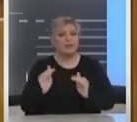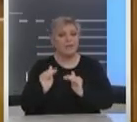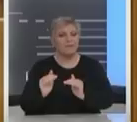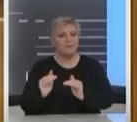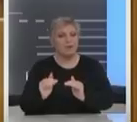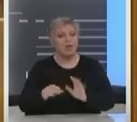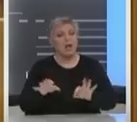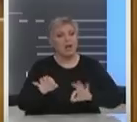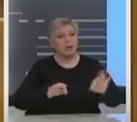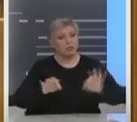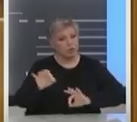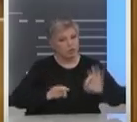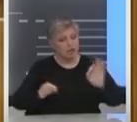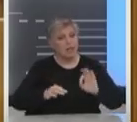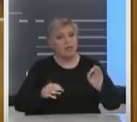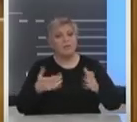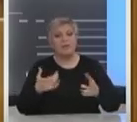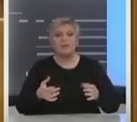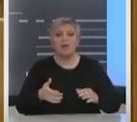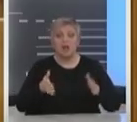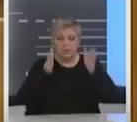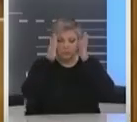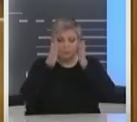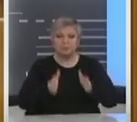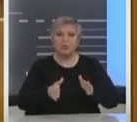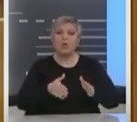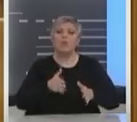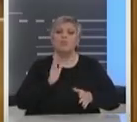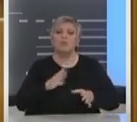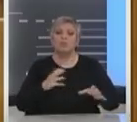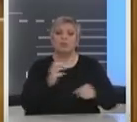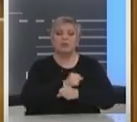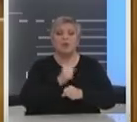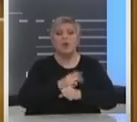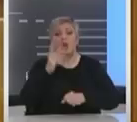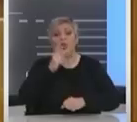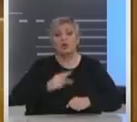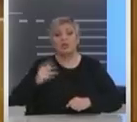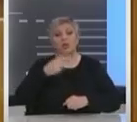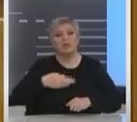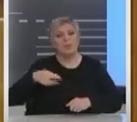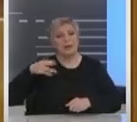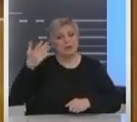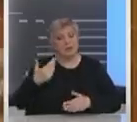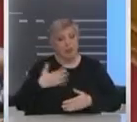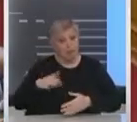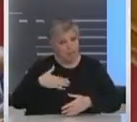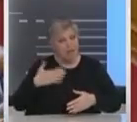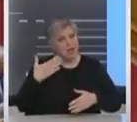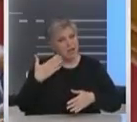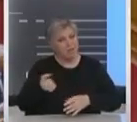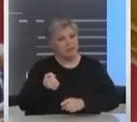πείσμα πολλές φορές των συσχετισμών, αλλά με σταθερό τον προσανατολισμό μας στην υπεράσπιση της κοινωνικής πλειοψηφίας. Σας ευχαριστώ πάρα πολύ.